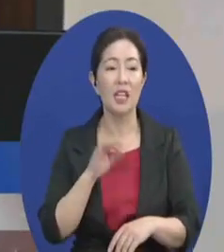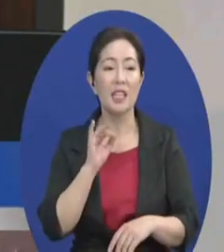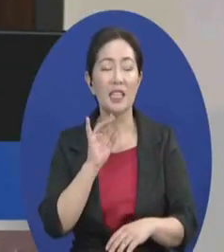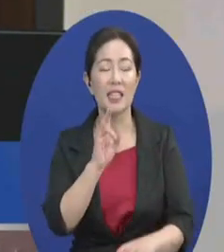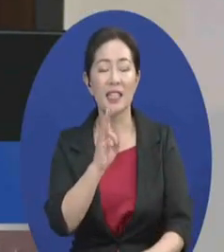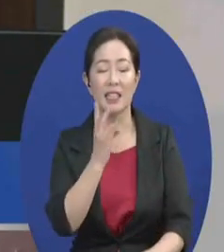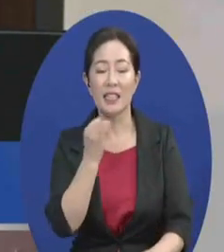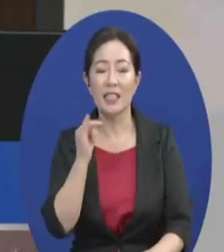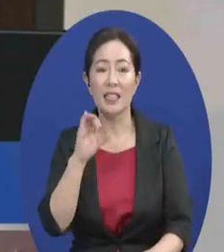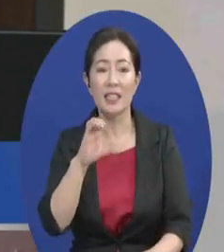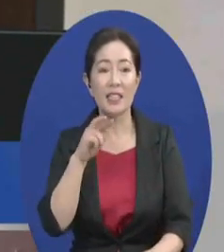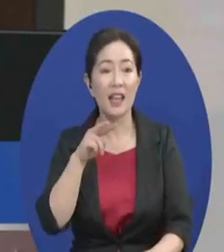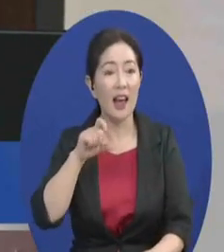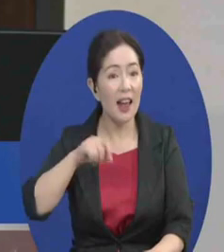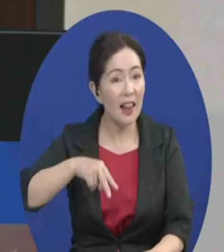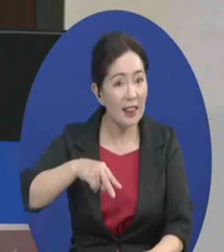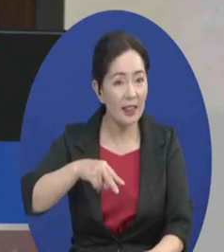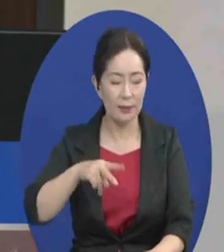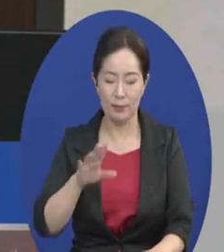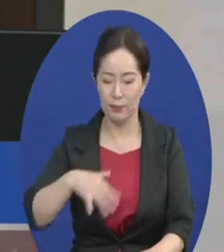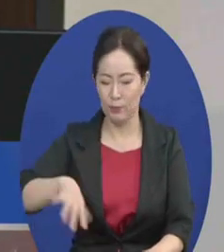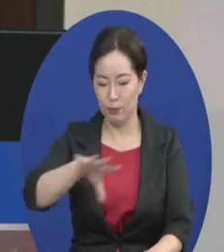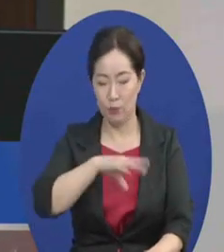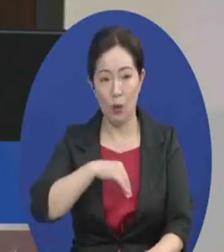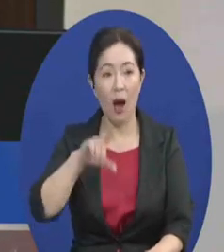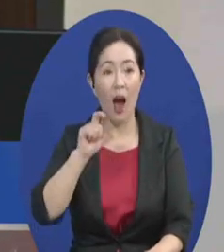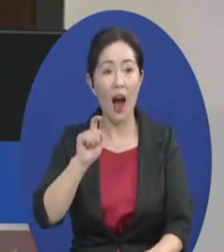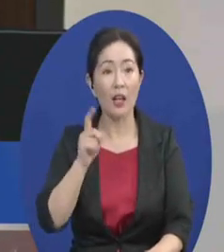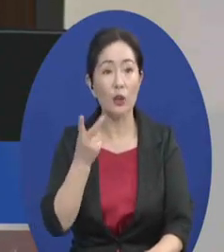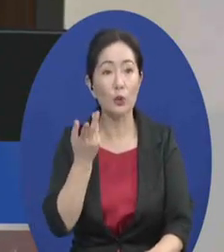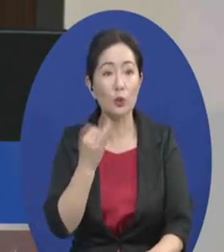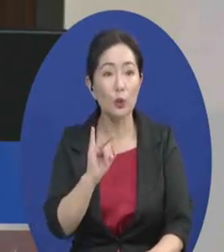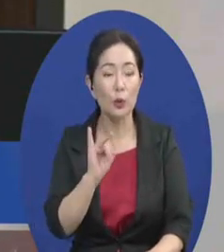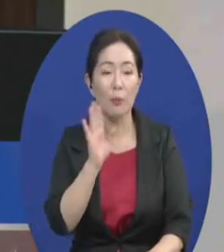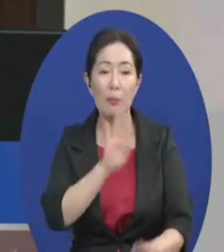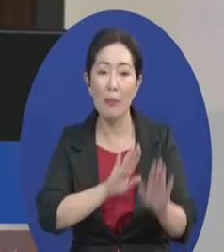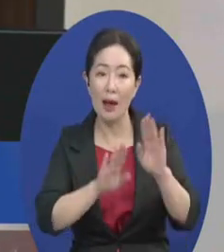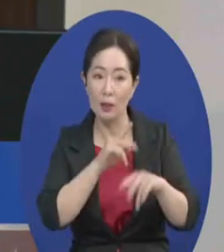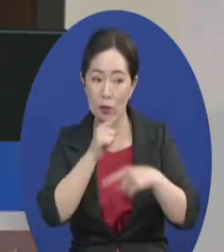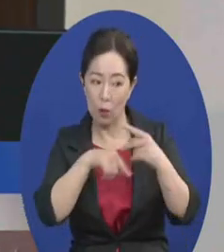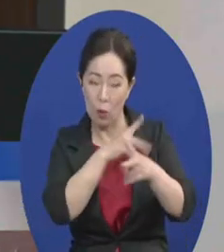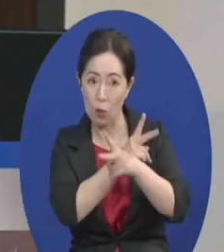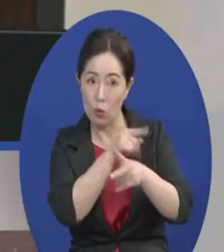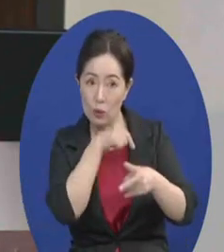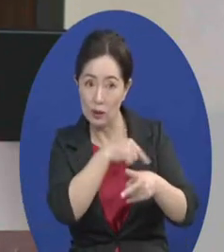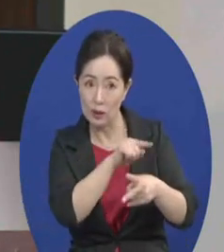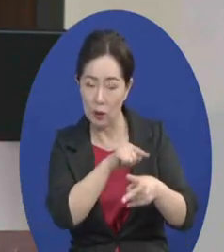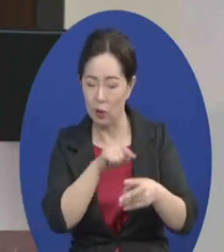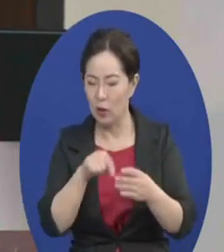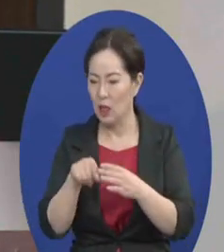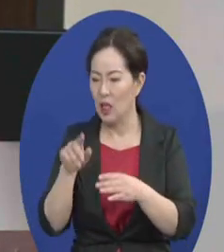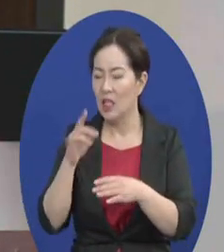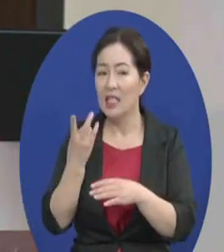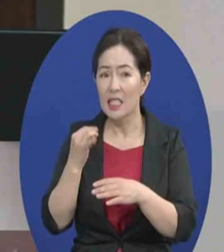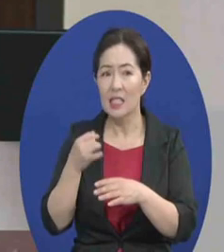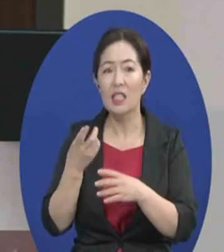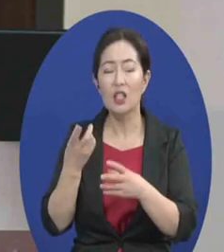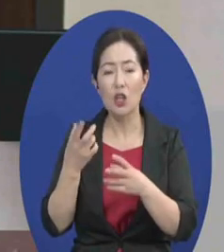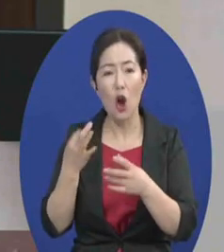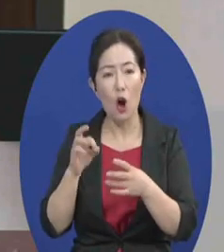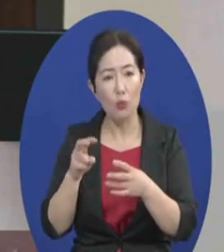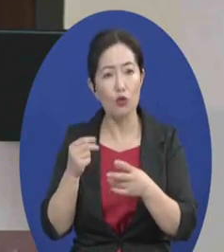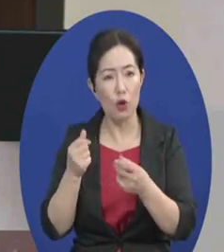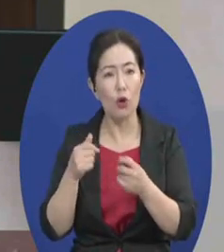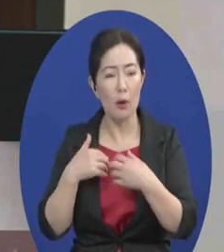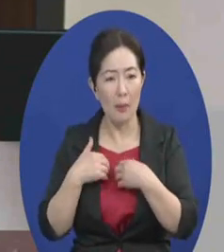хуулиар одоо нийслэл байгаа өмч хөрөнгө нийслэлийн өөр өмчлөх юм бол их найдаар хэмжигдэнэ.